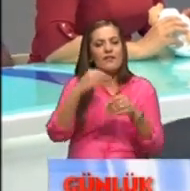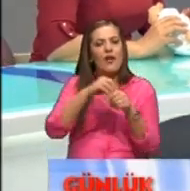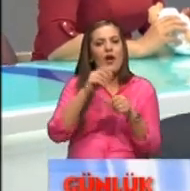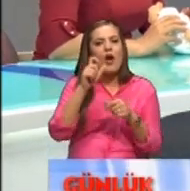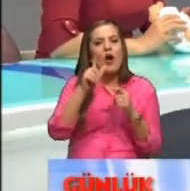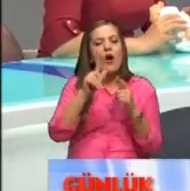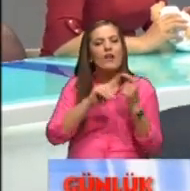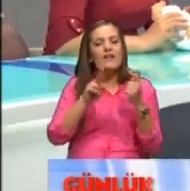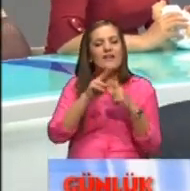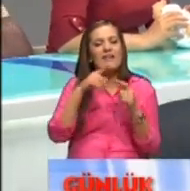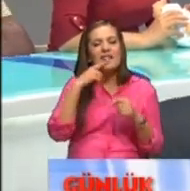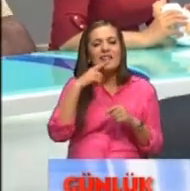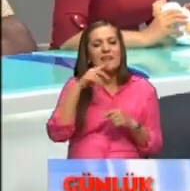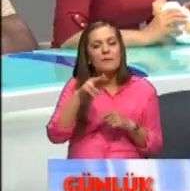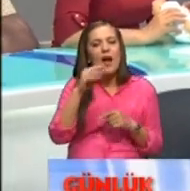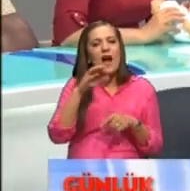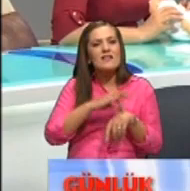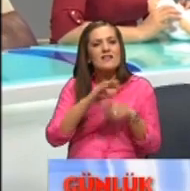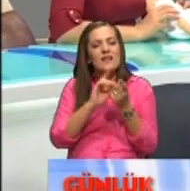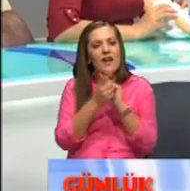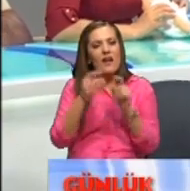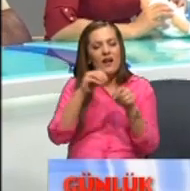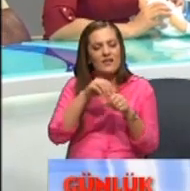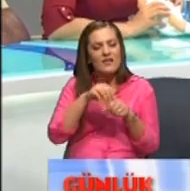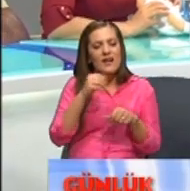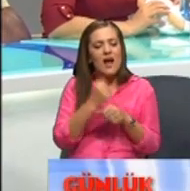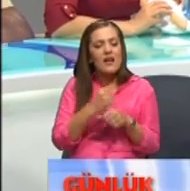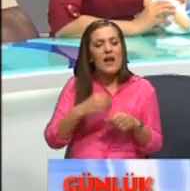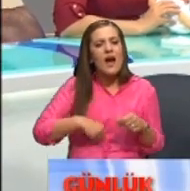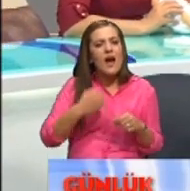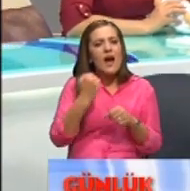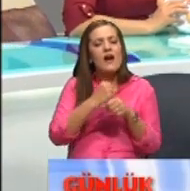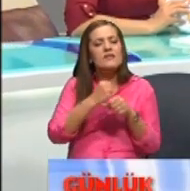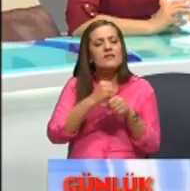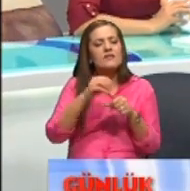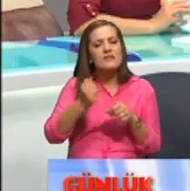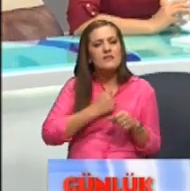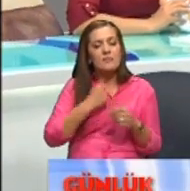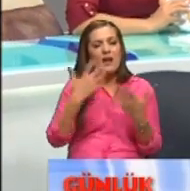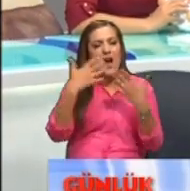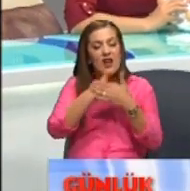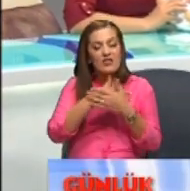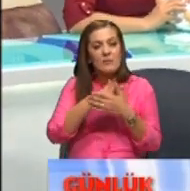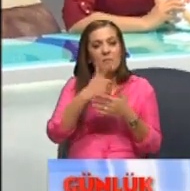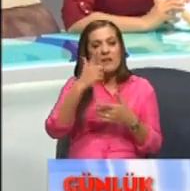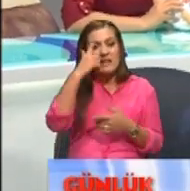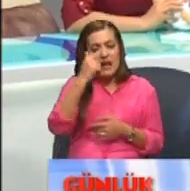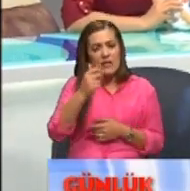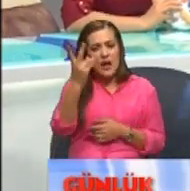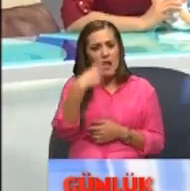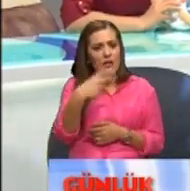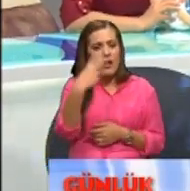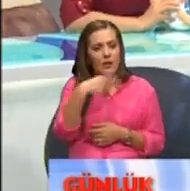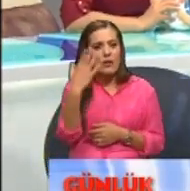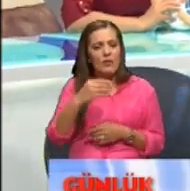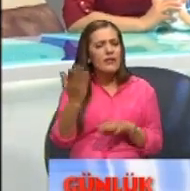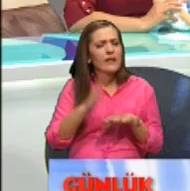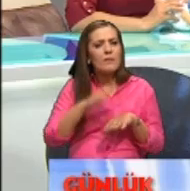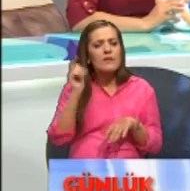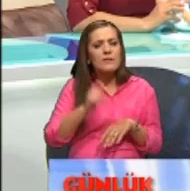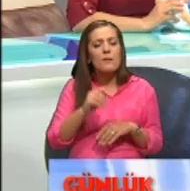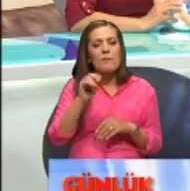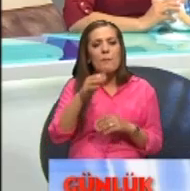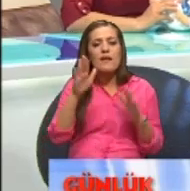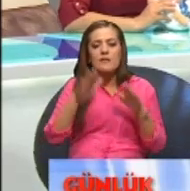tarzında dediğimiz gaz sıkıntılarına da yol açabilir. Bu süreçte özellikle akşam saatlerinde inatçı ağlamaları olur. Ne yaparsanız